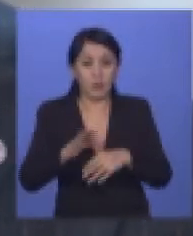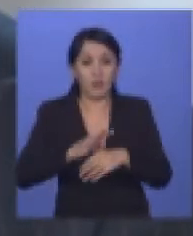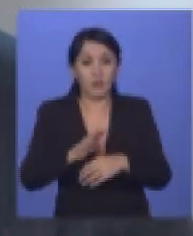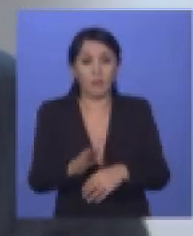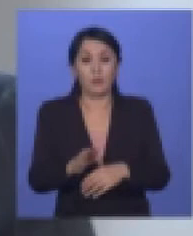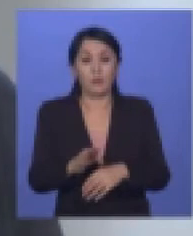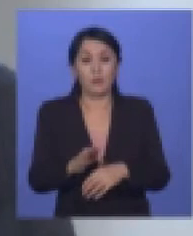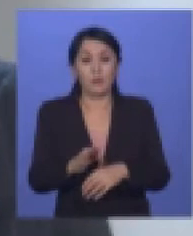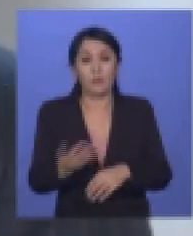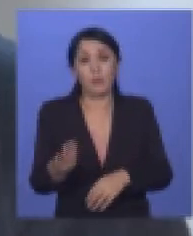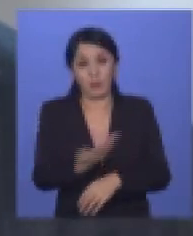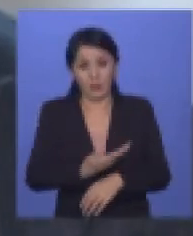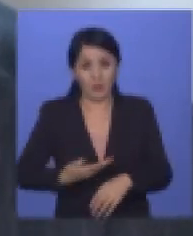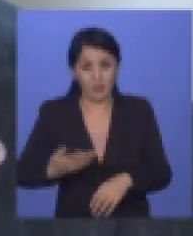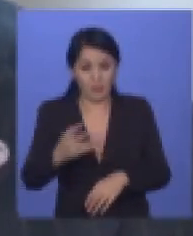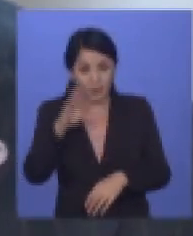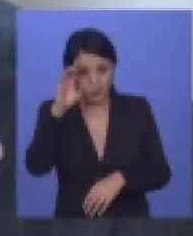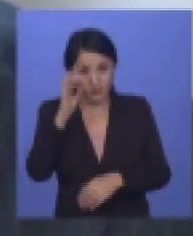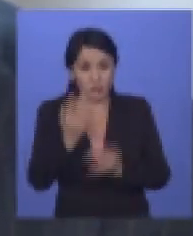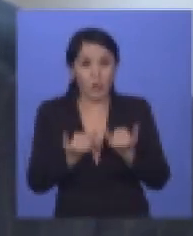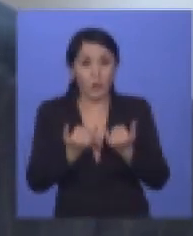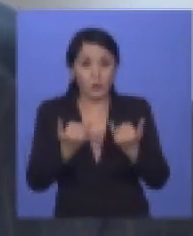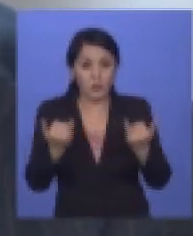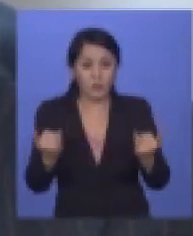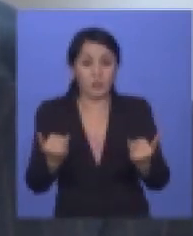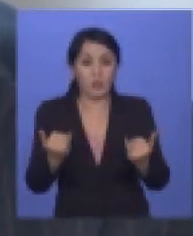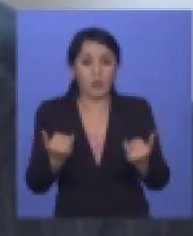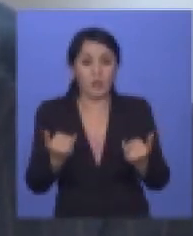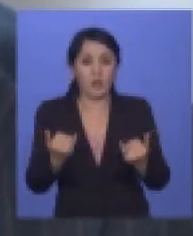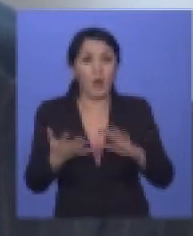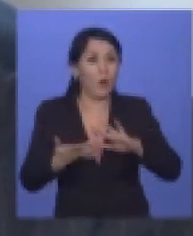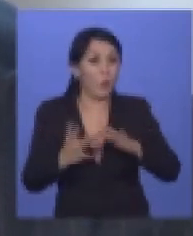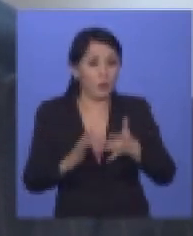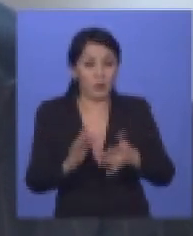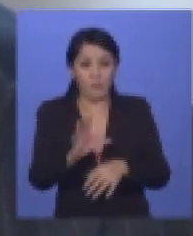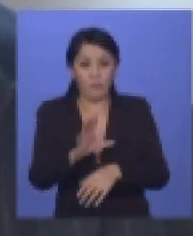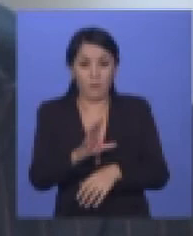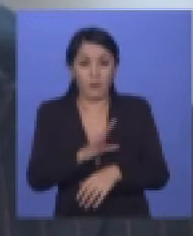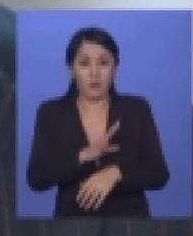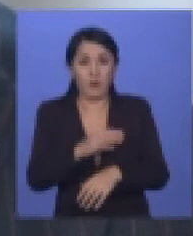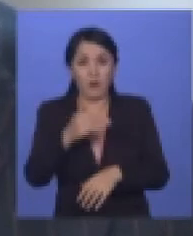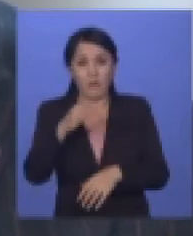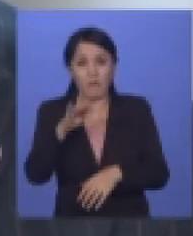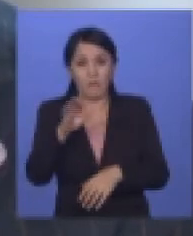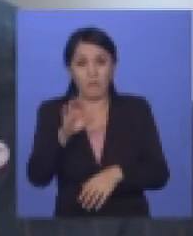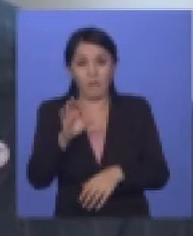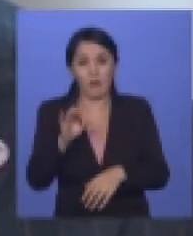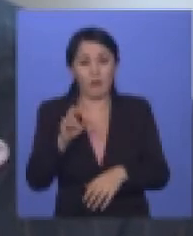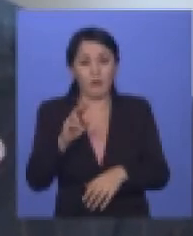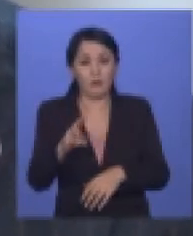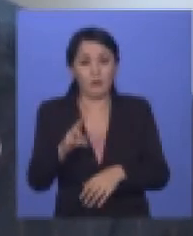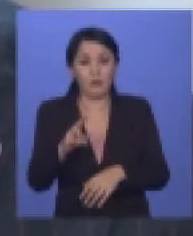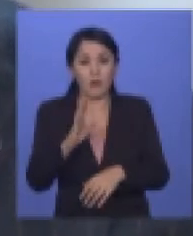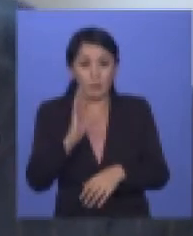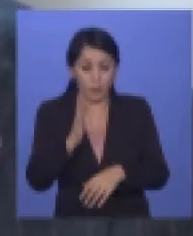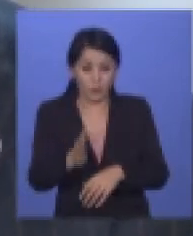Бүгінгі мемлекеттік қызметтерді көрсету бойынша жәрмеңке онлайн форматта Facebook желісінде